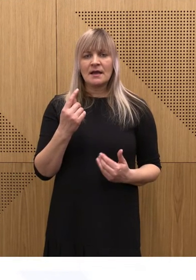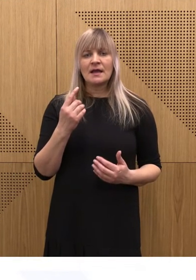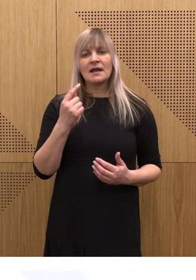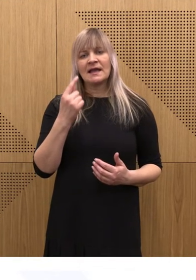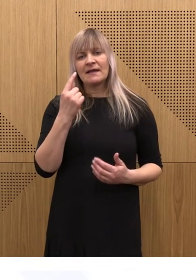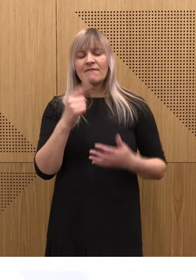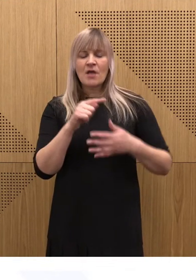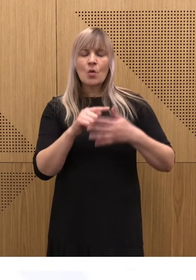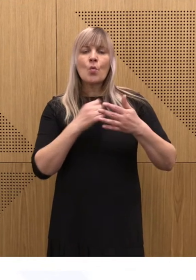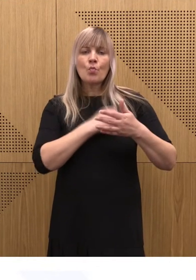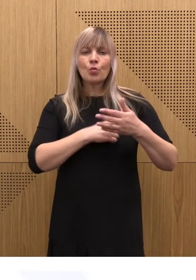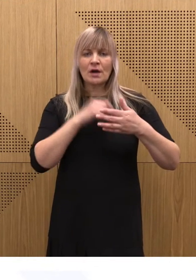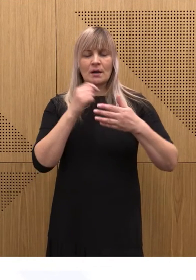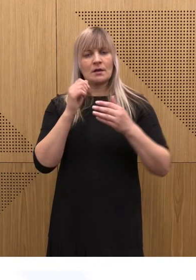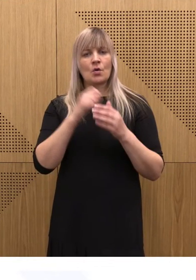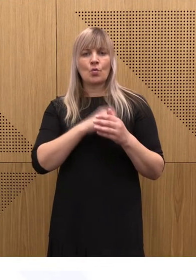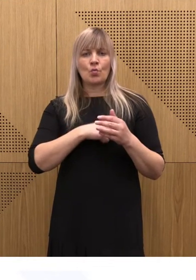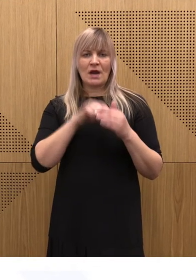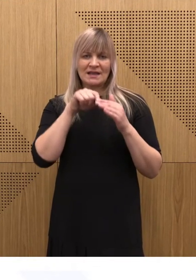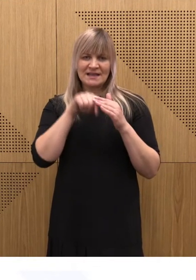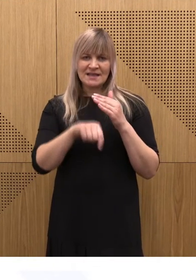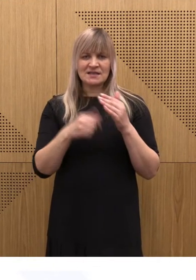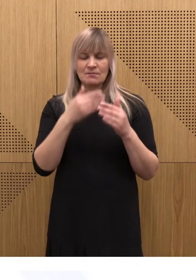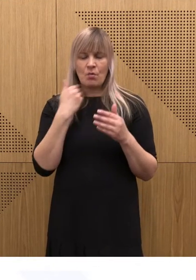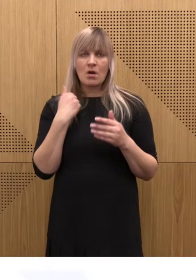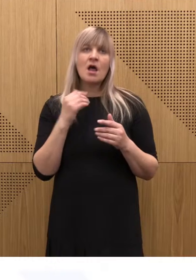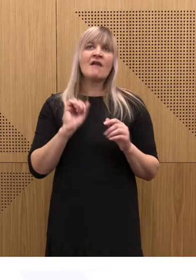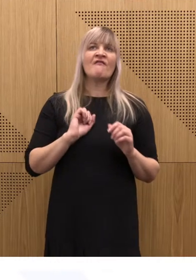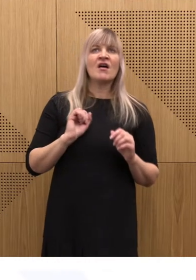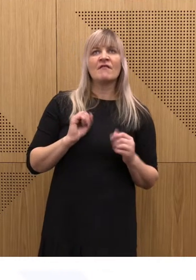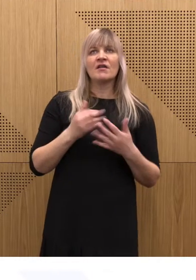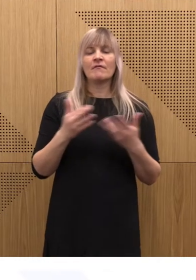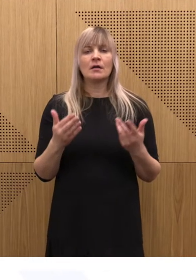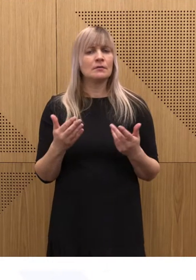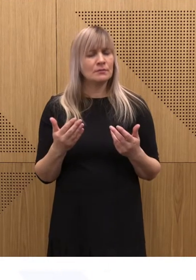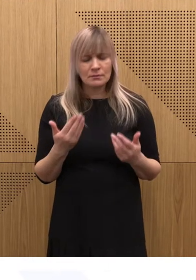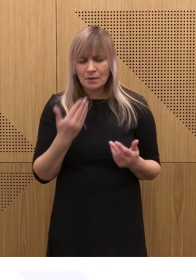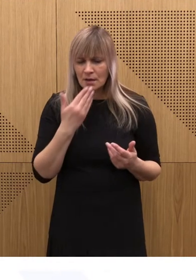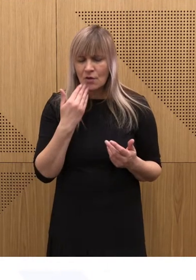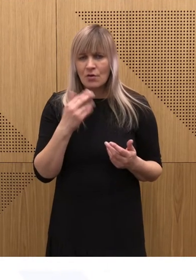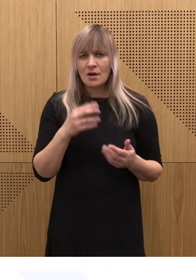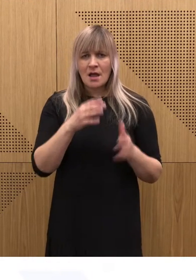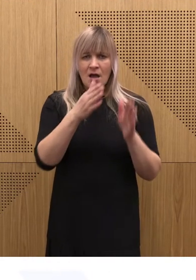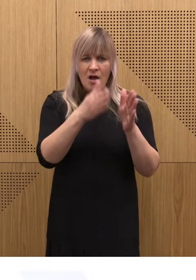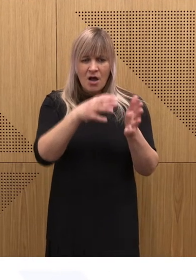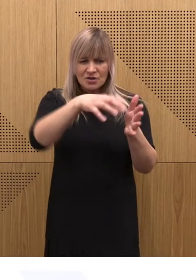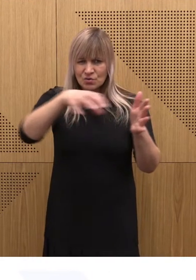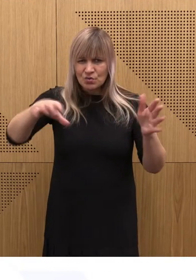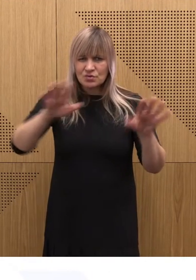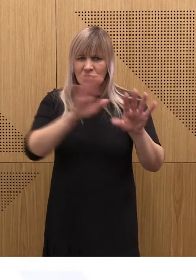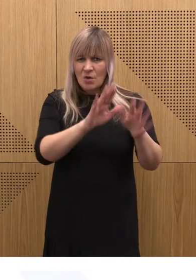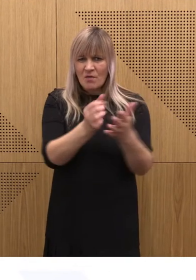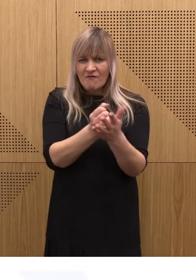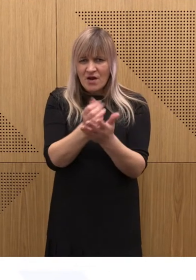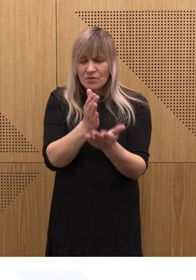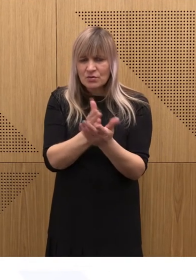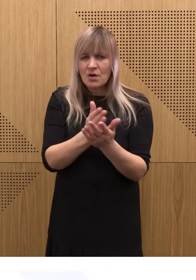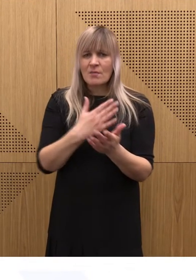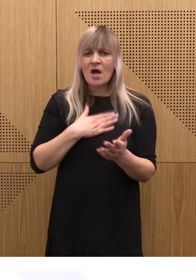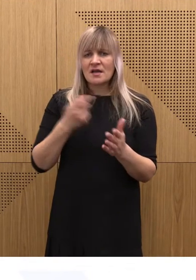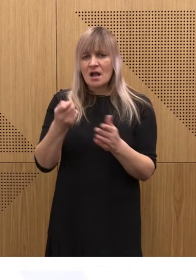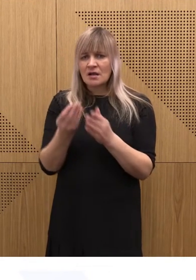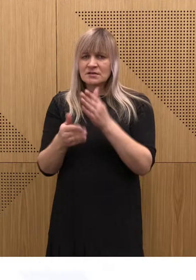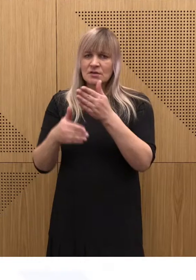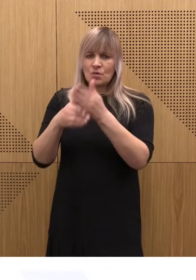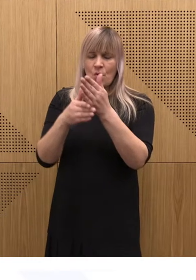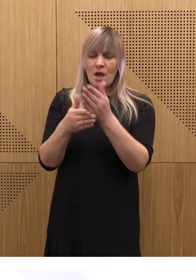isikukaitse vahendite olemasolu. Et pigem vastu pidi, tervishoiuasutused on teinud oma riiklikud varud, haigas eelarve, toel on need soetatud ühe kuu jagu